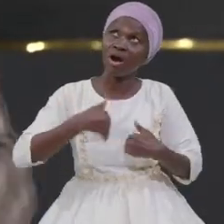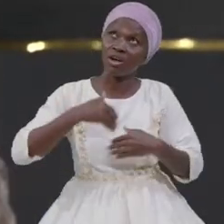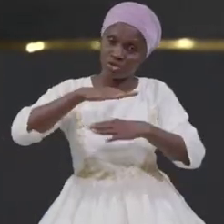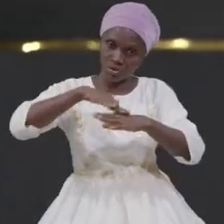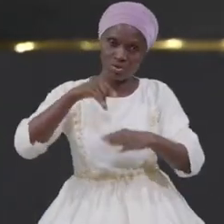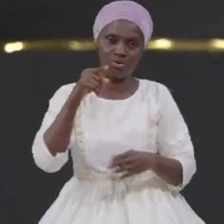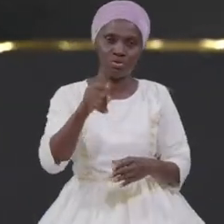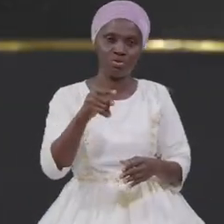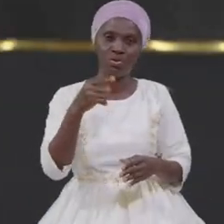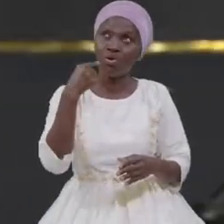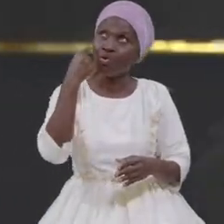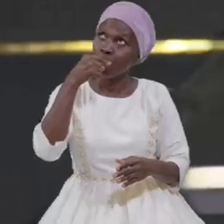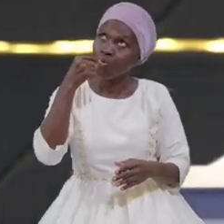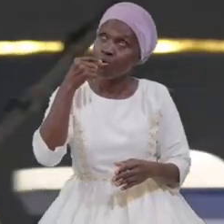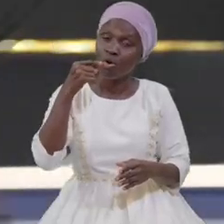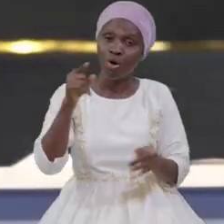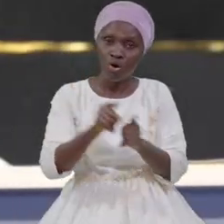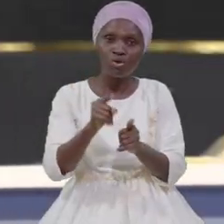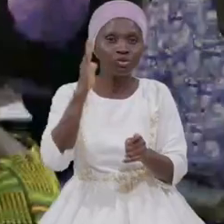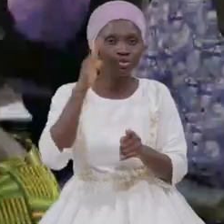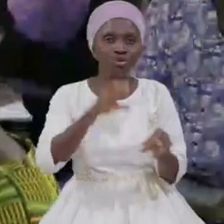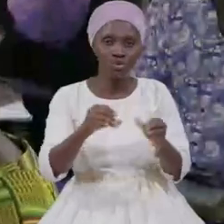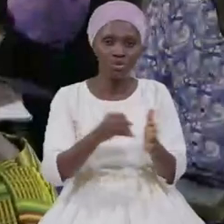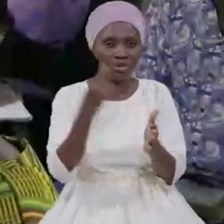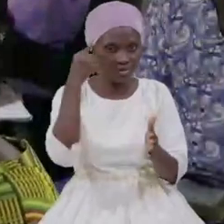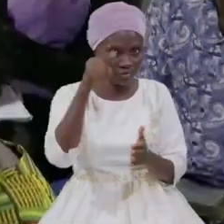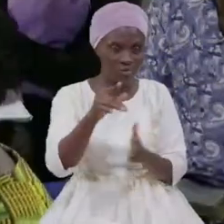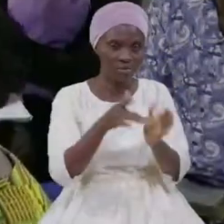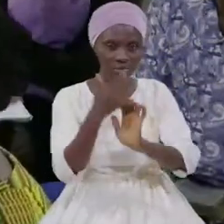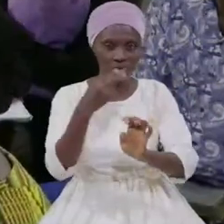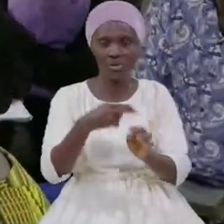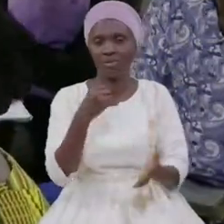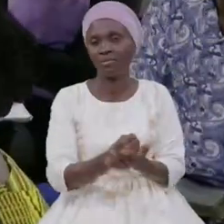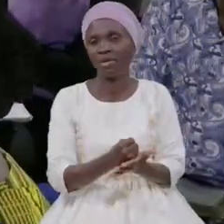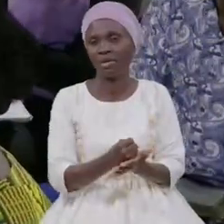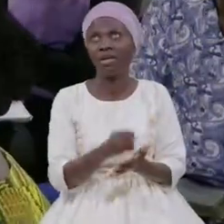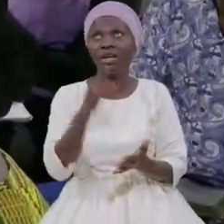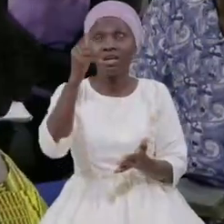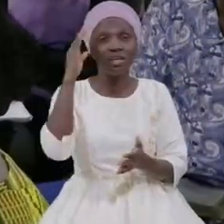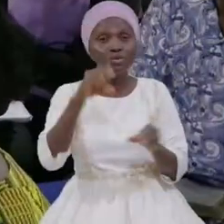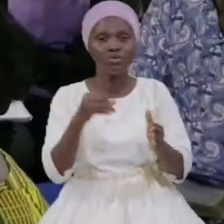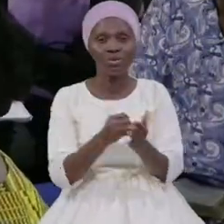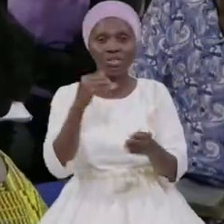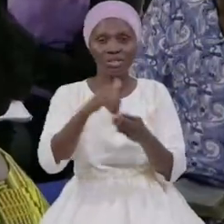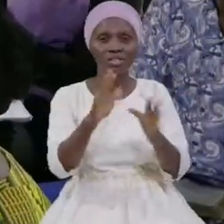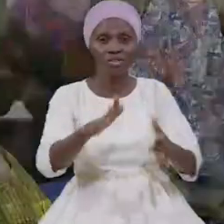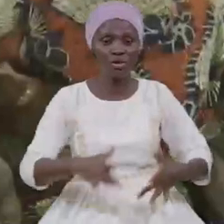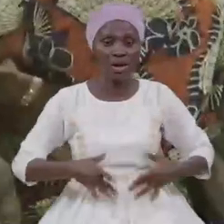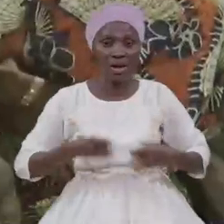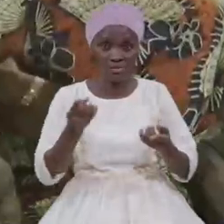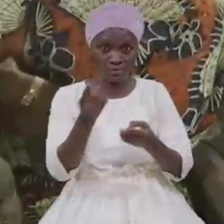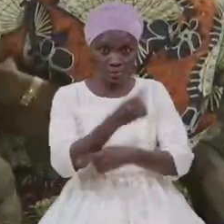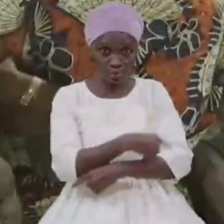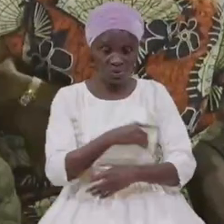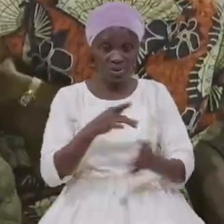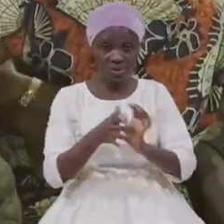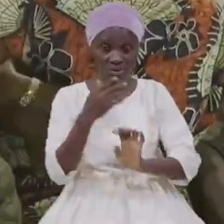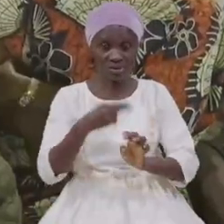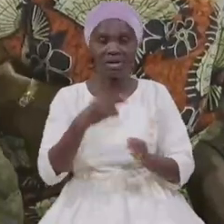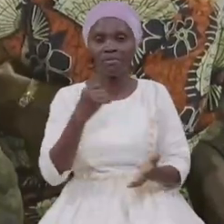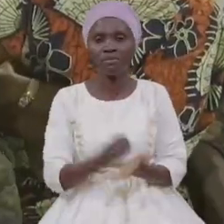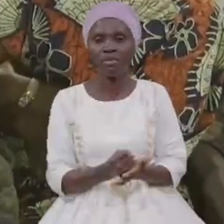le fera. Il le fera dans ta vie. Il le fera dans nos vies aujourd'hui.